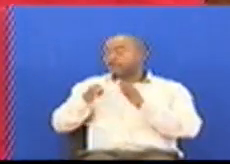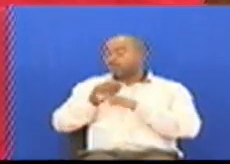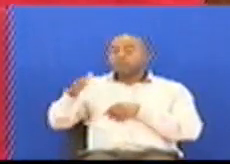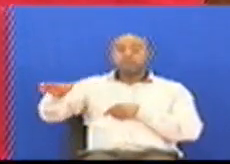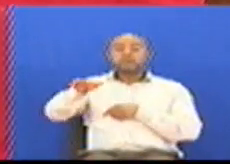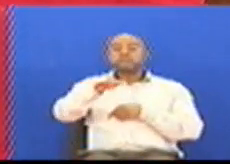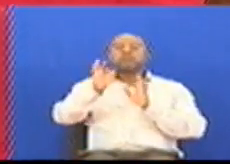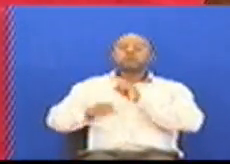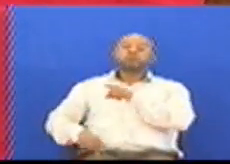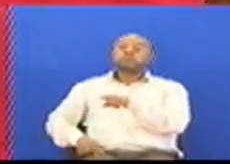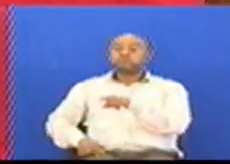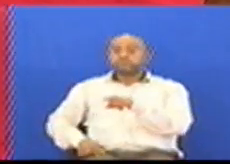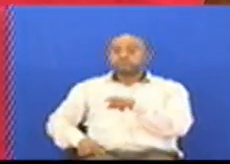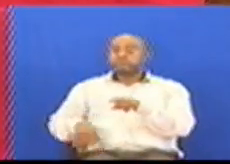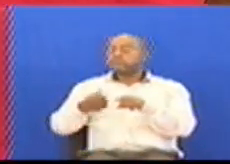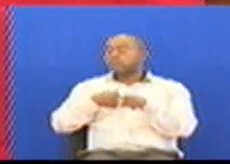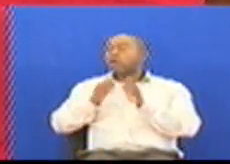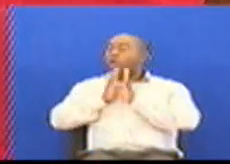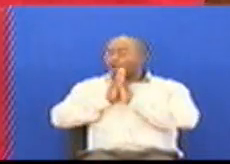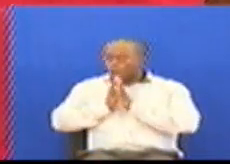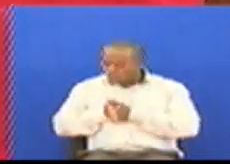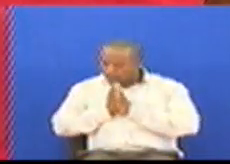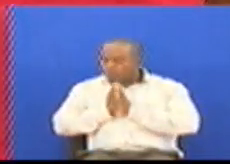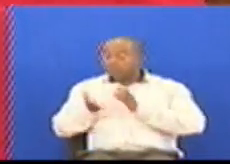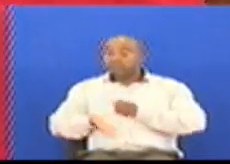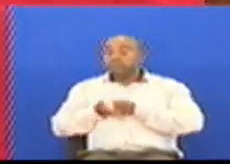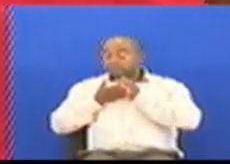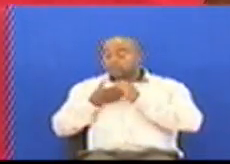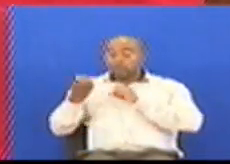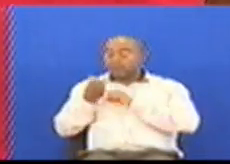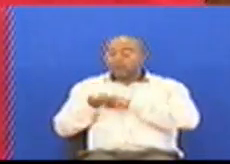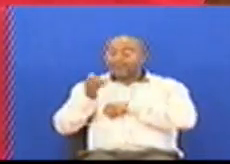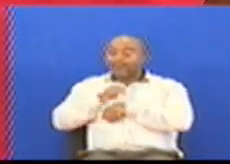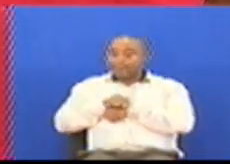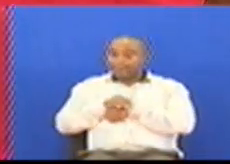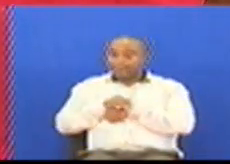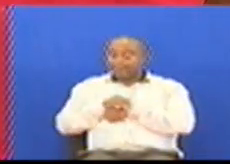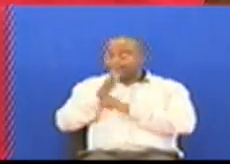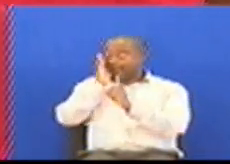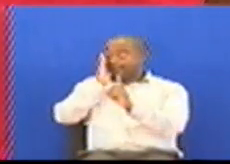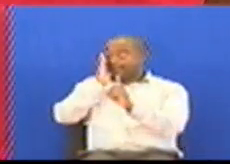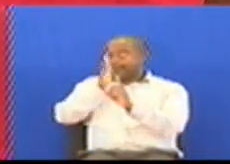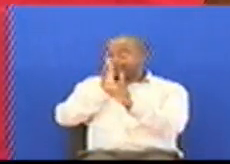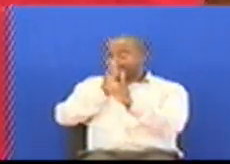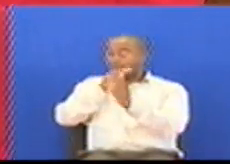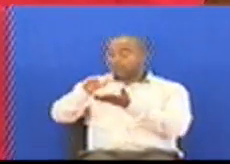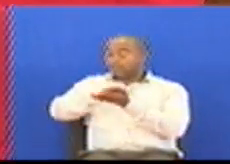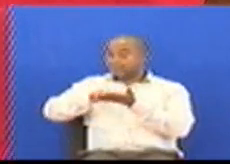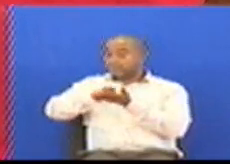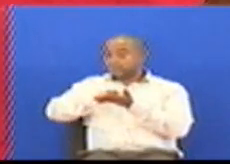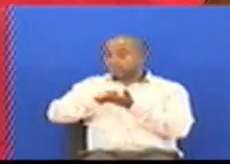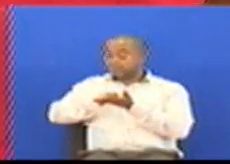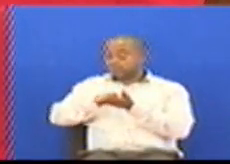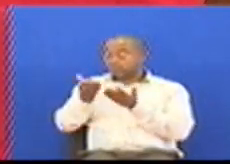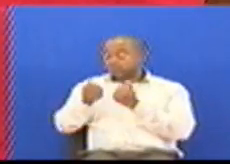eneo lile, niombe sana mtusaidie kupata wataalamu ili lile lengo la msingi lililotarajiwa kwa ajili ya kutumia